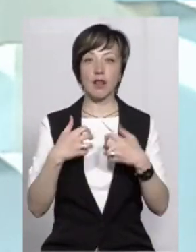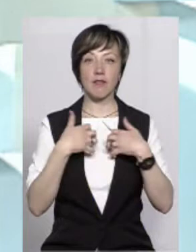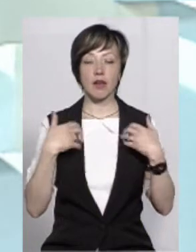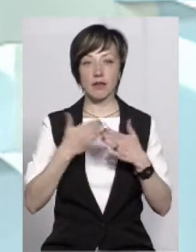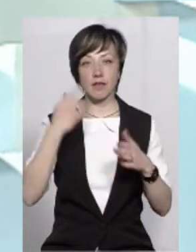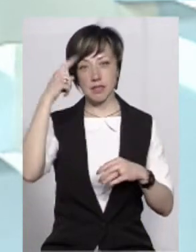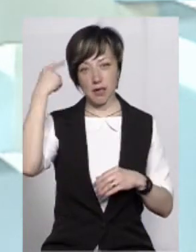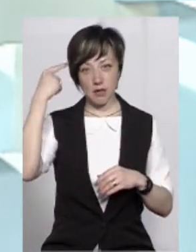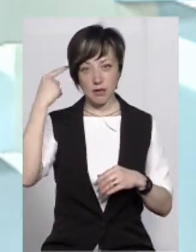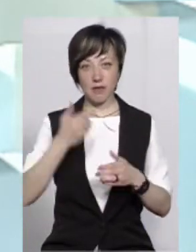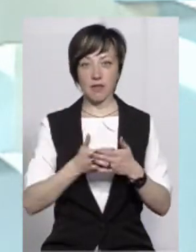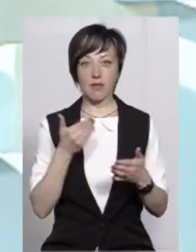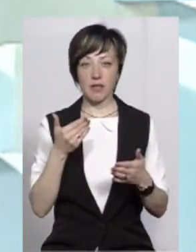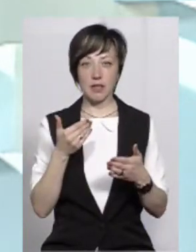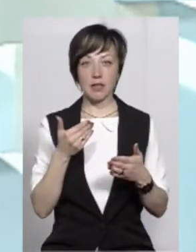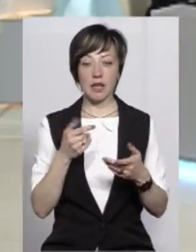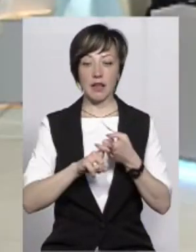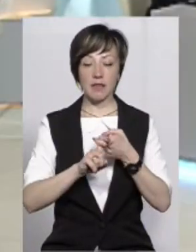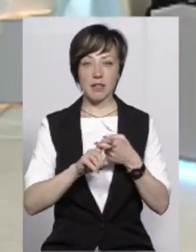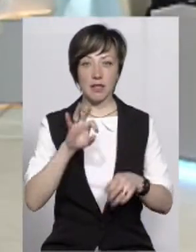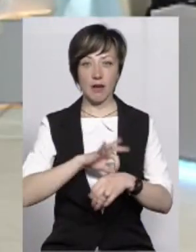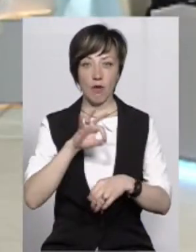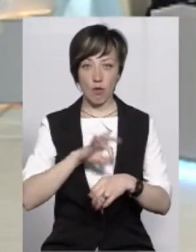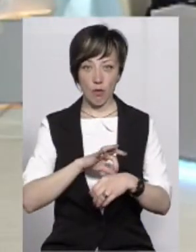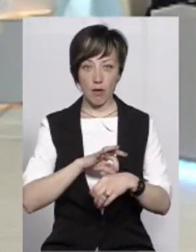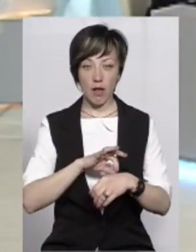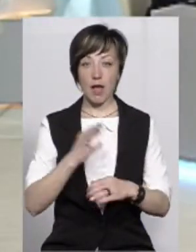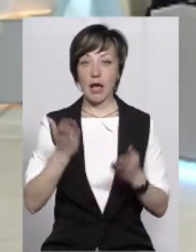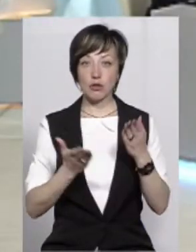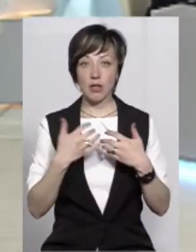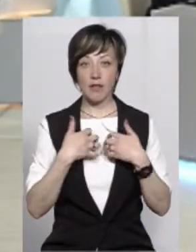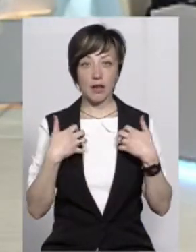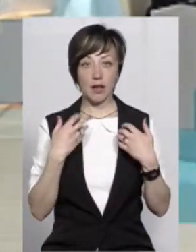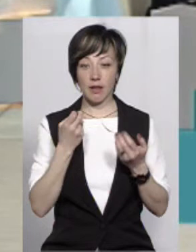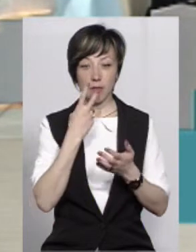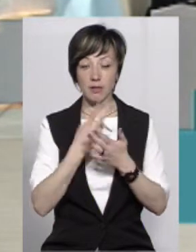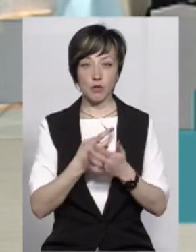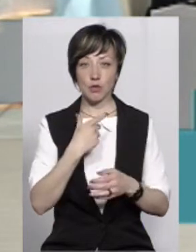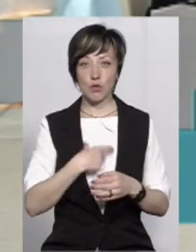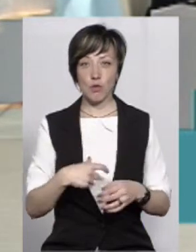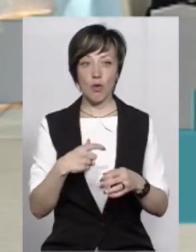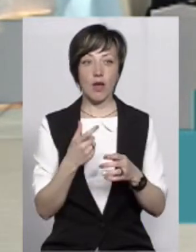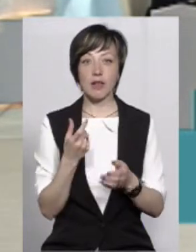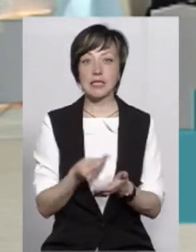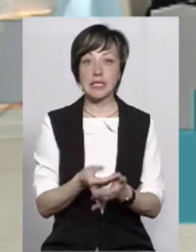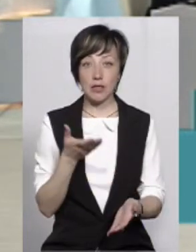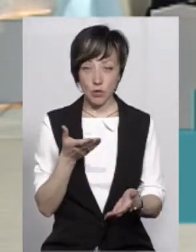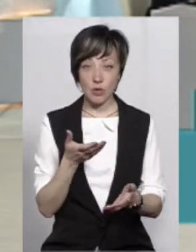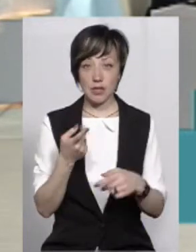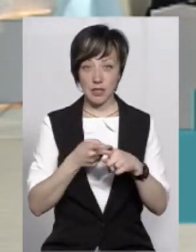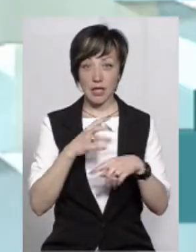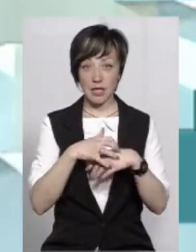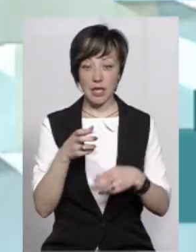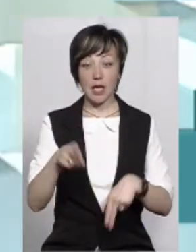від сказу, вакцинувала тварину від інфекційних хвороб, і якщо тварина не представляє собою племінної цінності, та сама